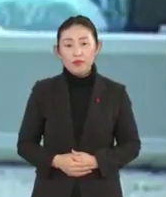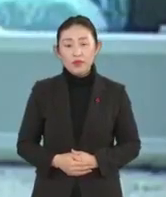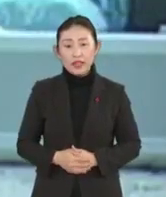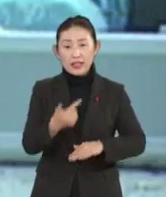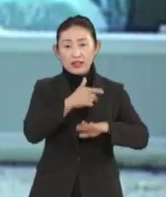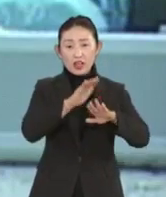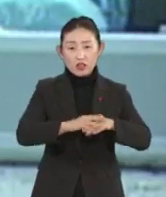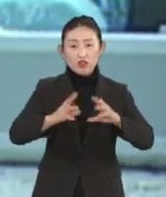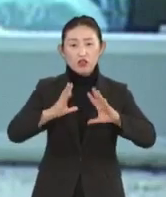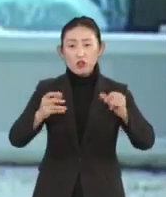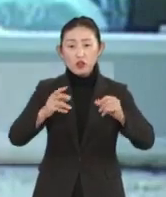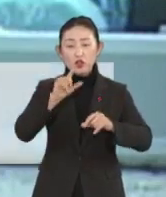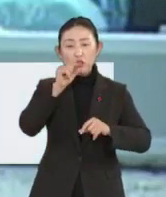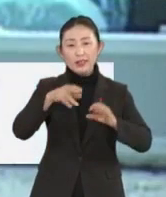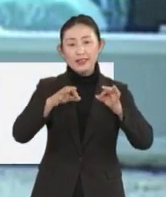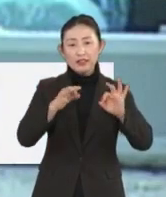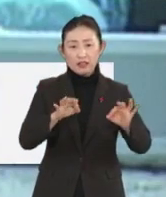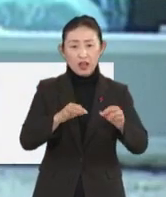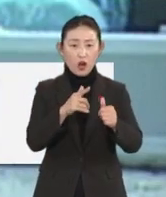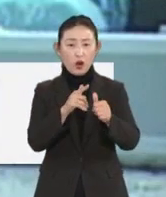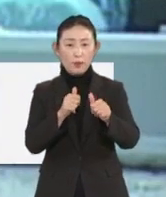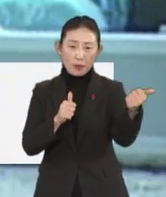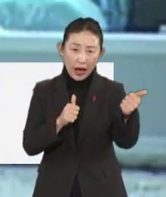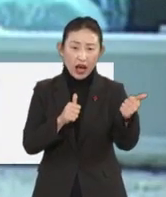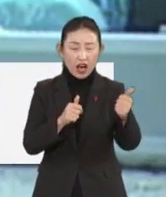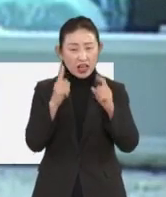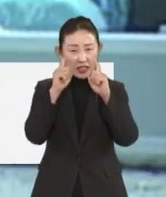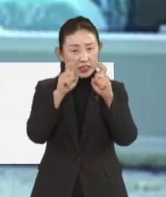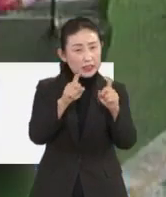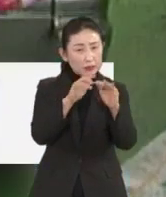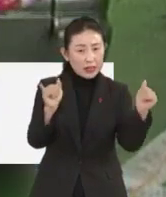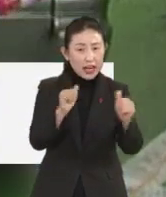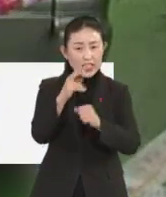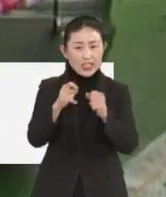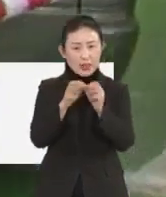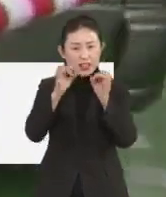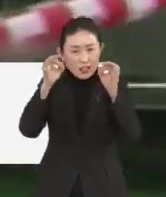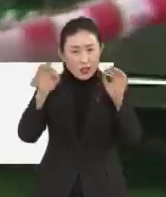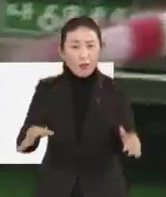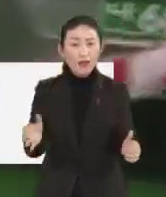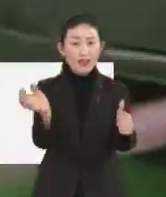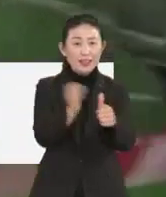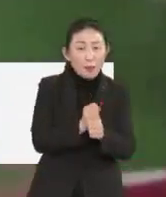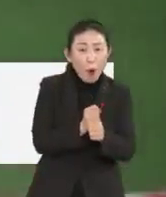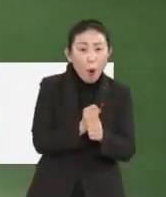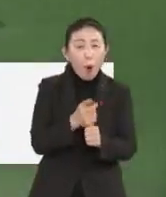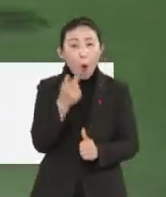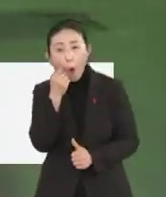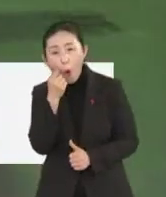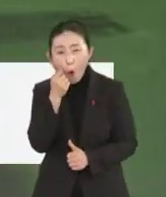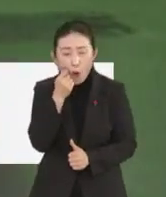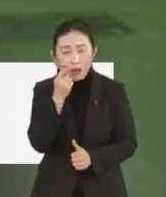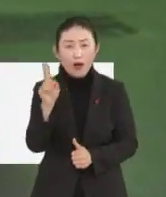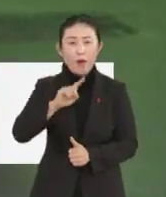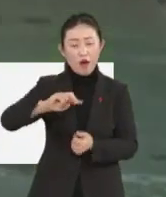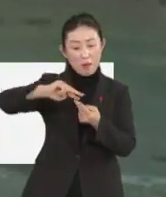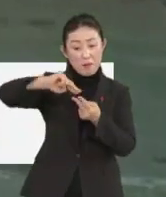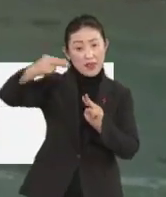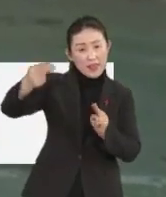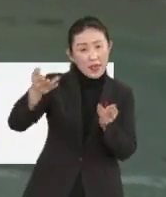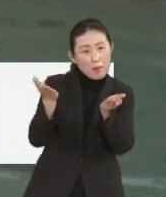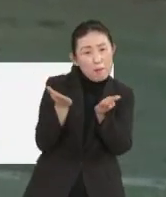올해 대전 국민은행 권총 강도 살인사건 피해자가 21년 만에 검거된 것을 계기로 지역의 장기미재